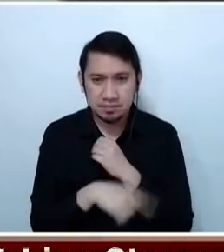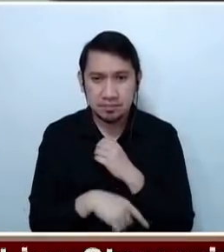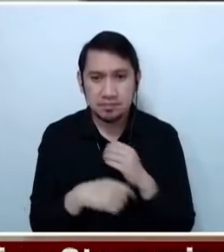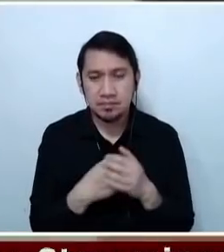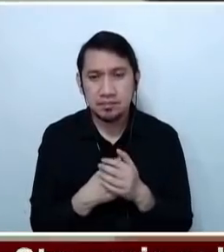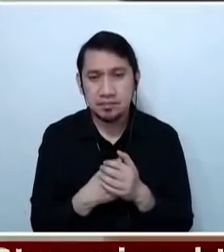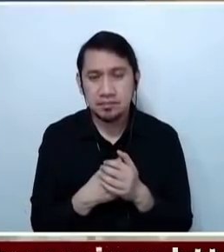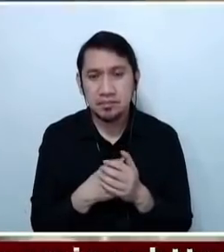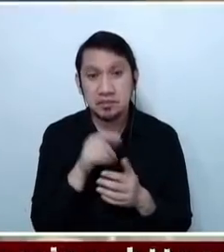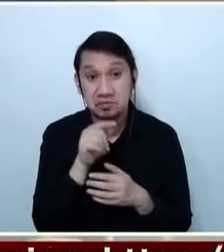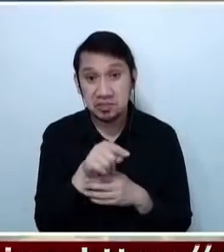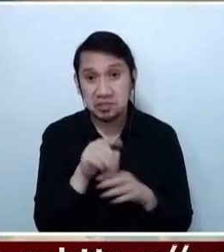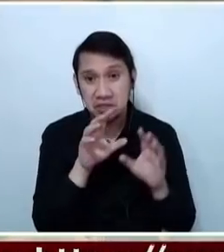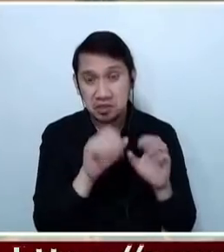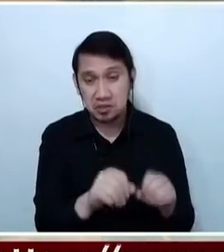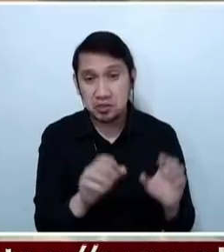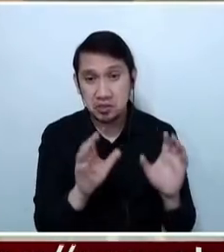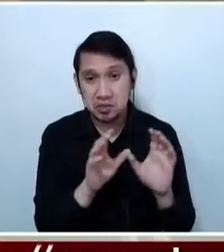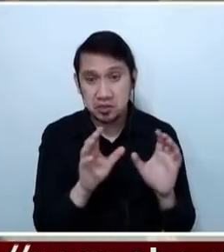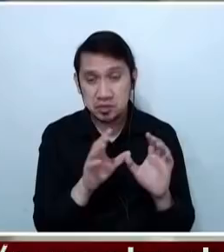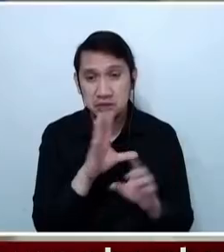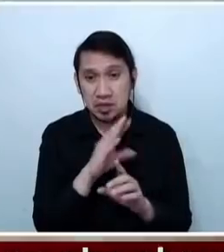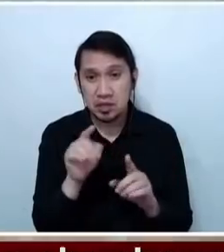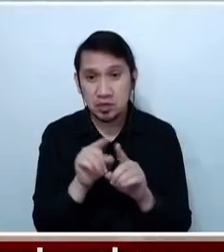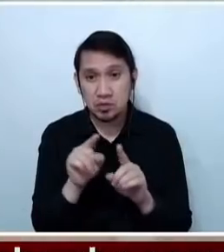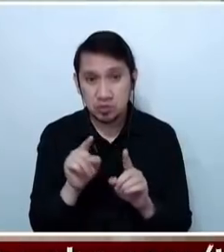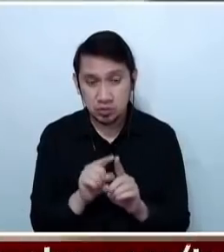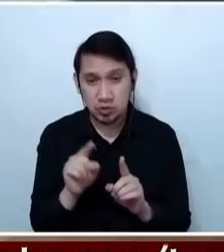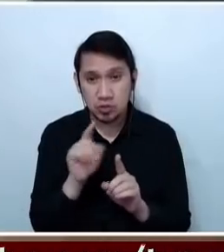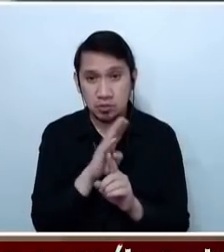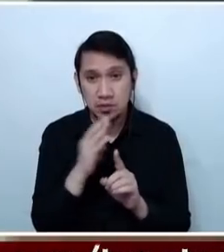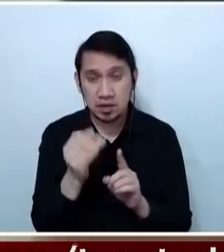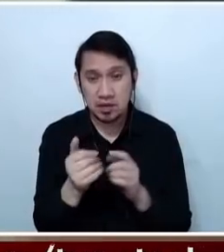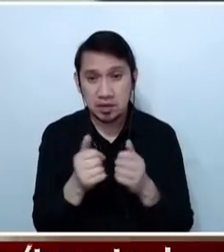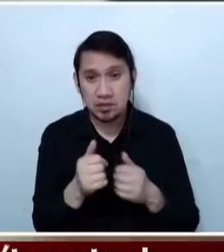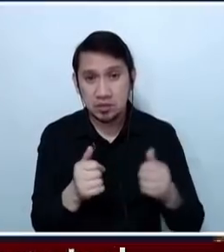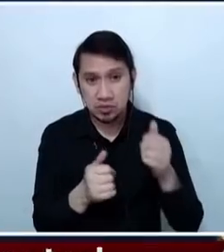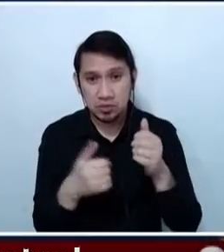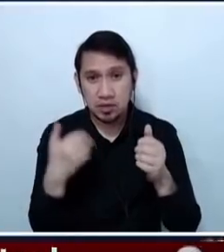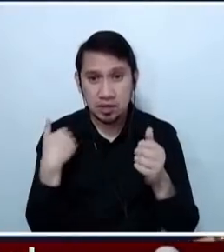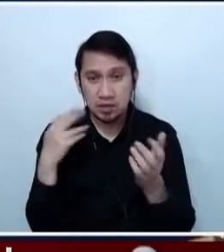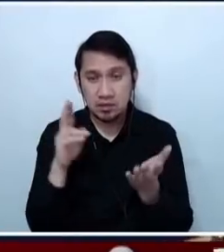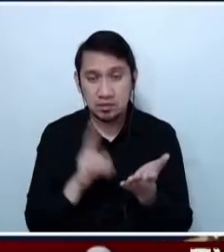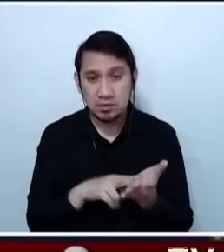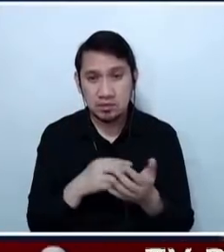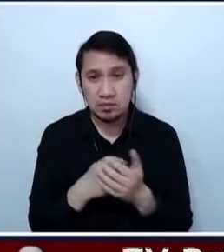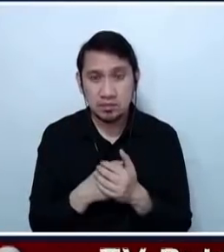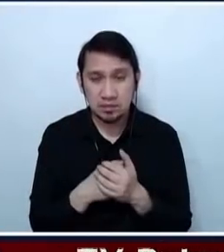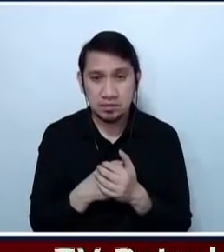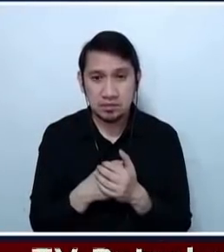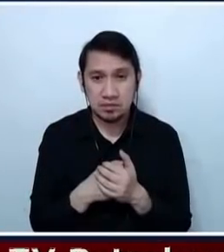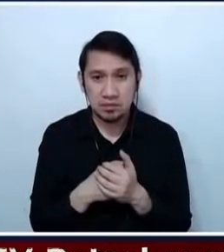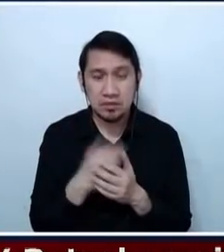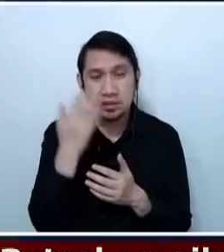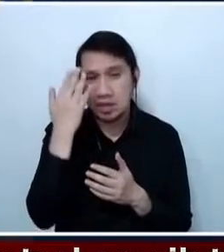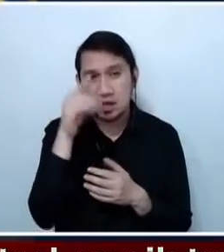ng certification at Barangay Chairman Mario Simbulan na siya namang pumirma nito. Hindi po alam ng chairman namin